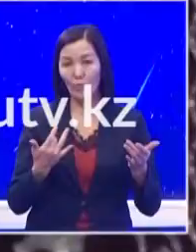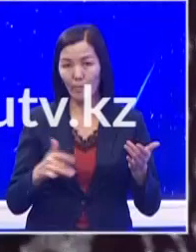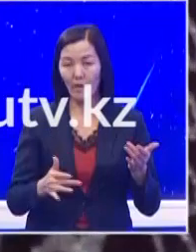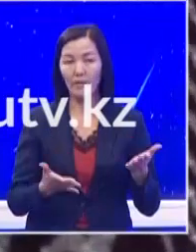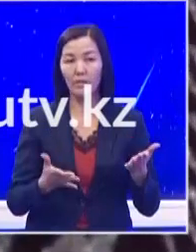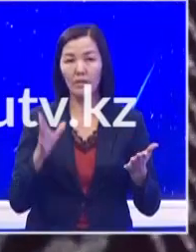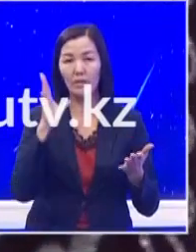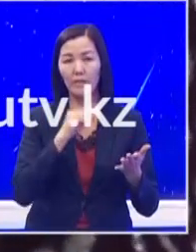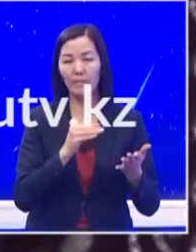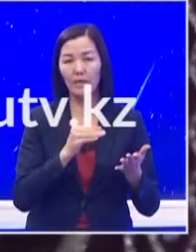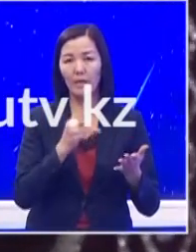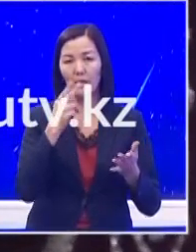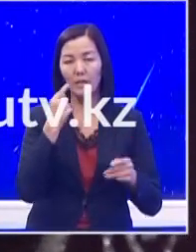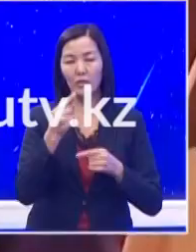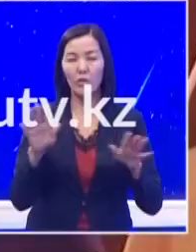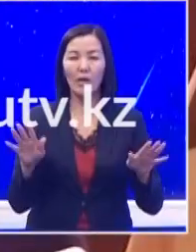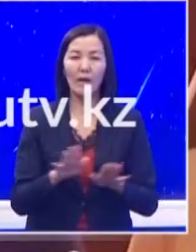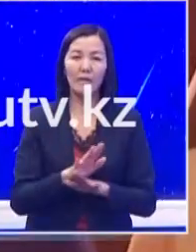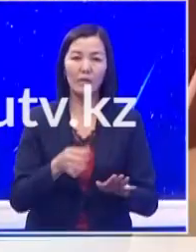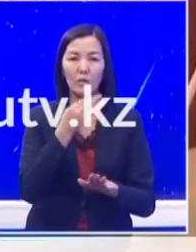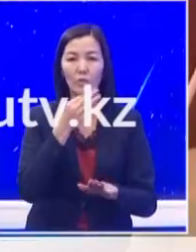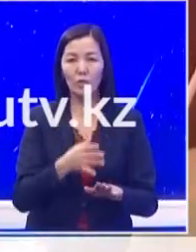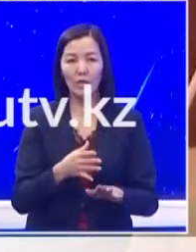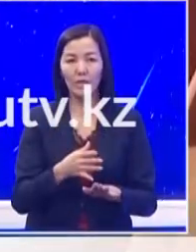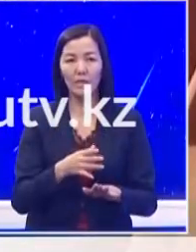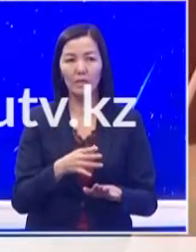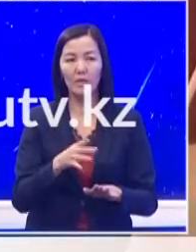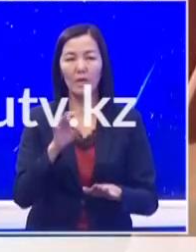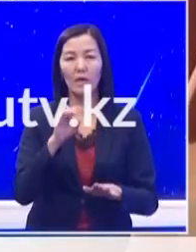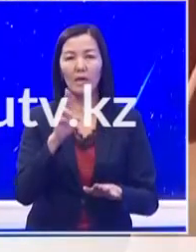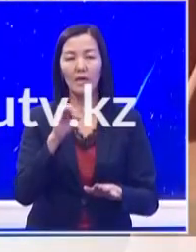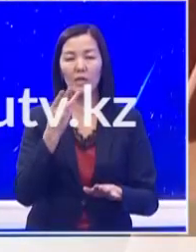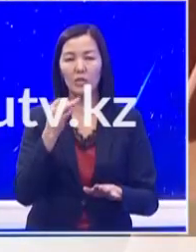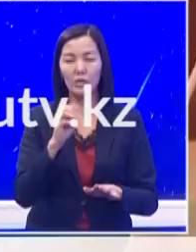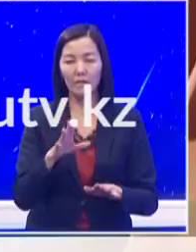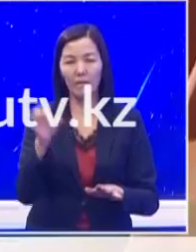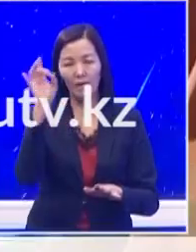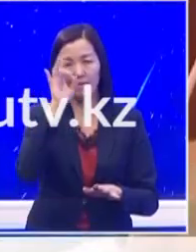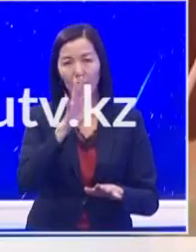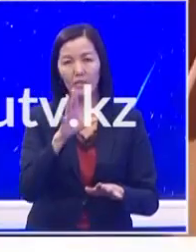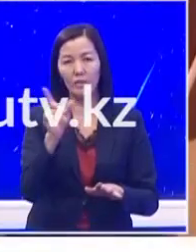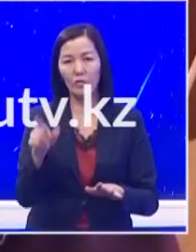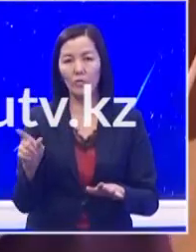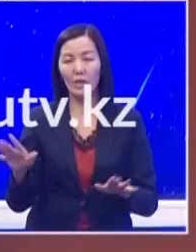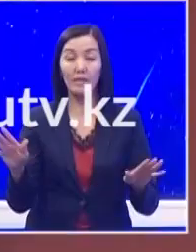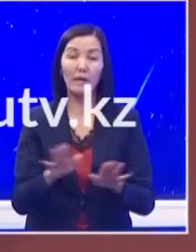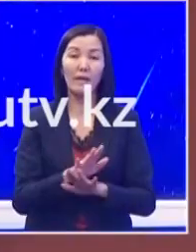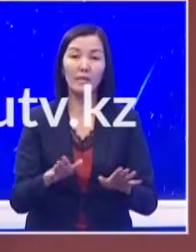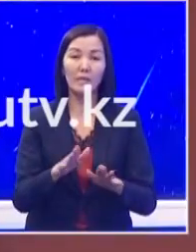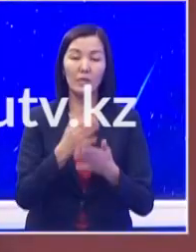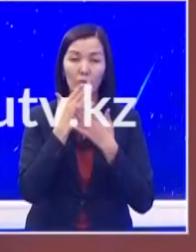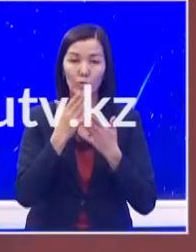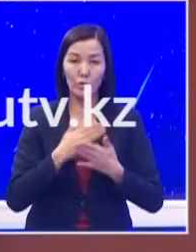машықтанам. Мен дәстүрлі әншімін. Дәстүрлі әнде Дәнеш Жақышев, сондай атақты тұлғалардың әндерін орындаймын.